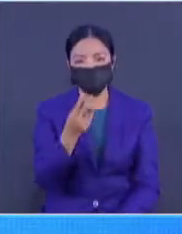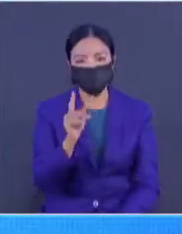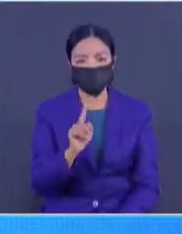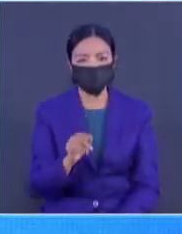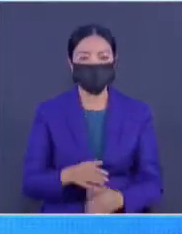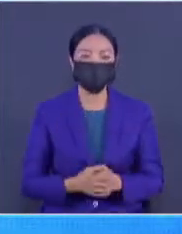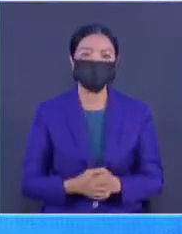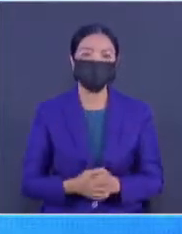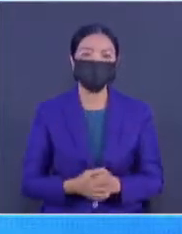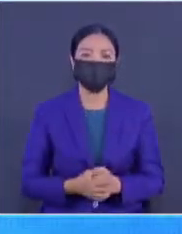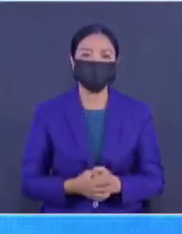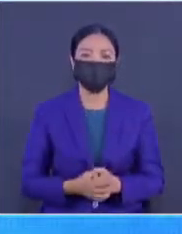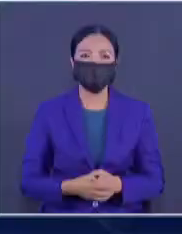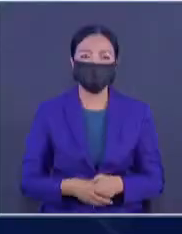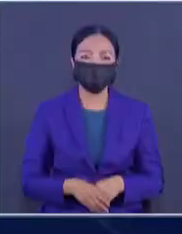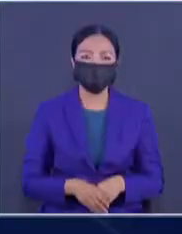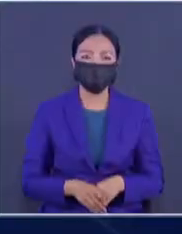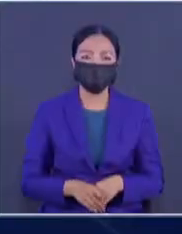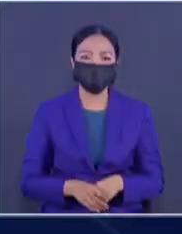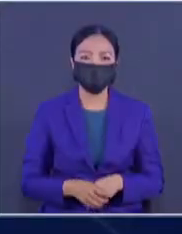าเหมือนภาคเรือเลยไปชมกันก่อนเลยค่ะ